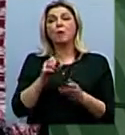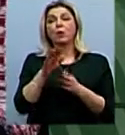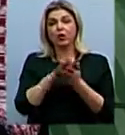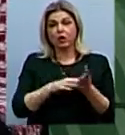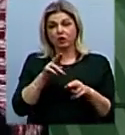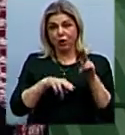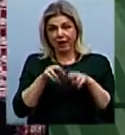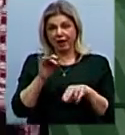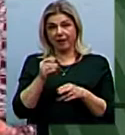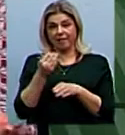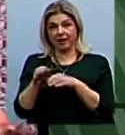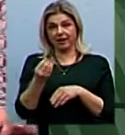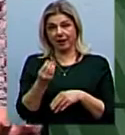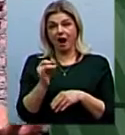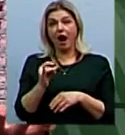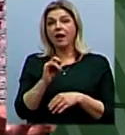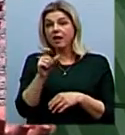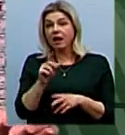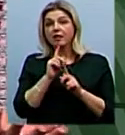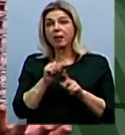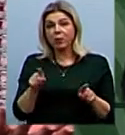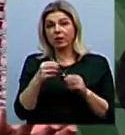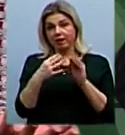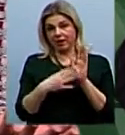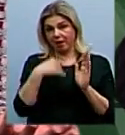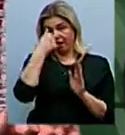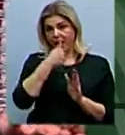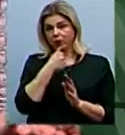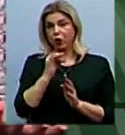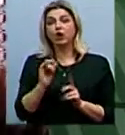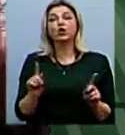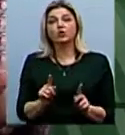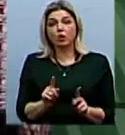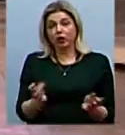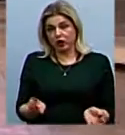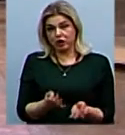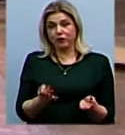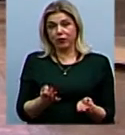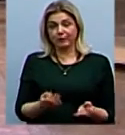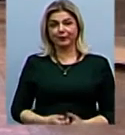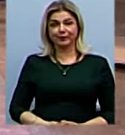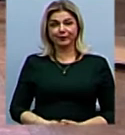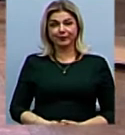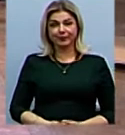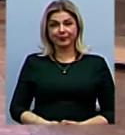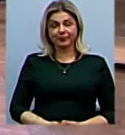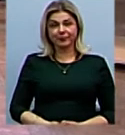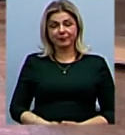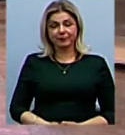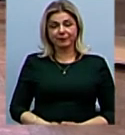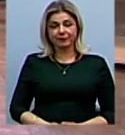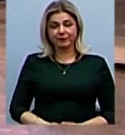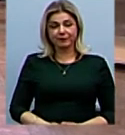продолжать выделять деньги. А их не будет в 2019 году, и что? И ничего, вот так и двигаемся.